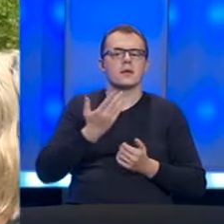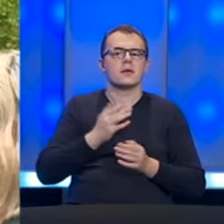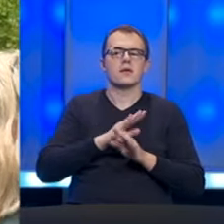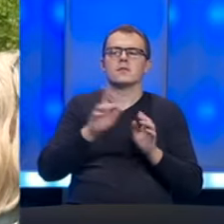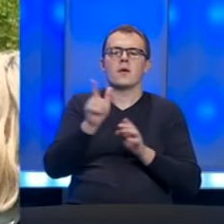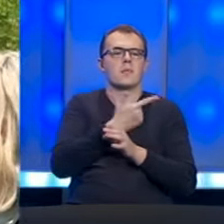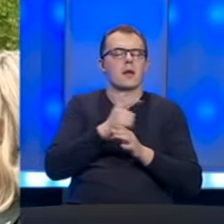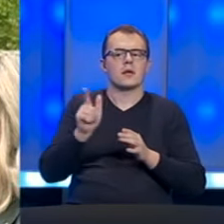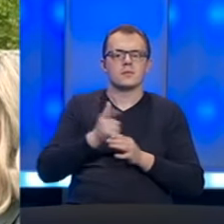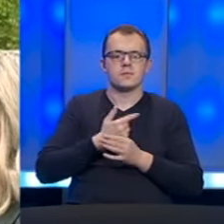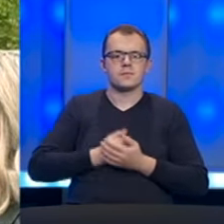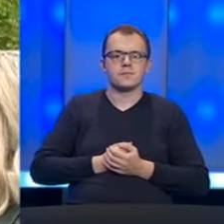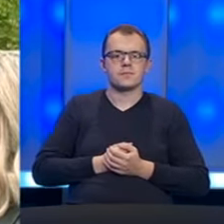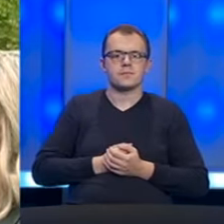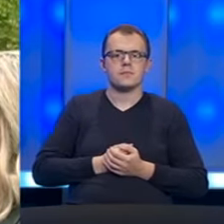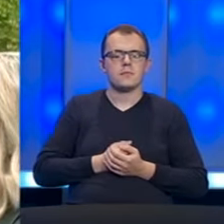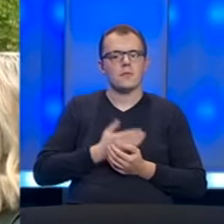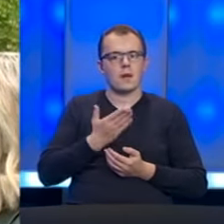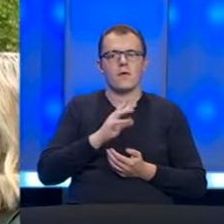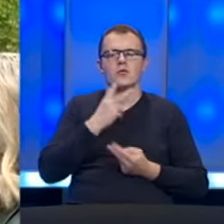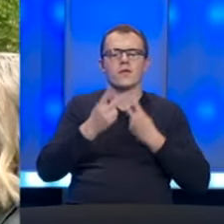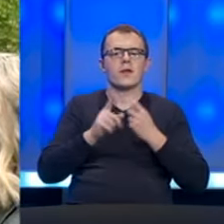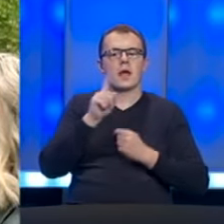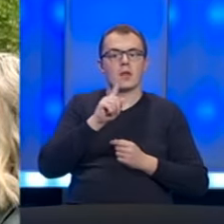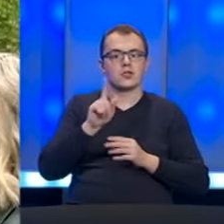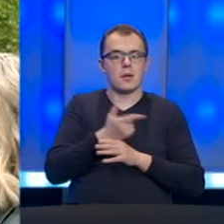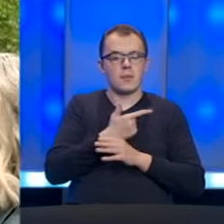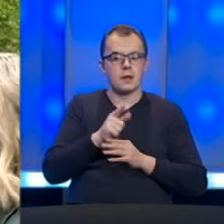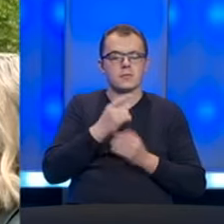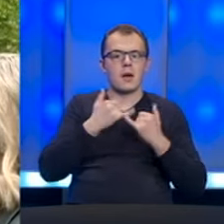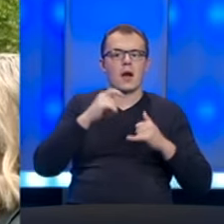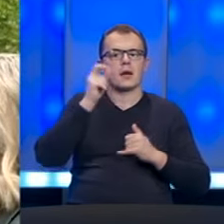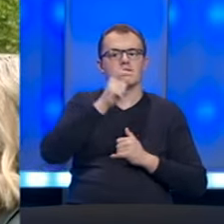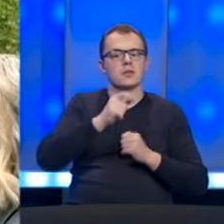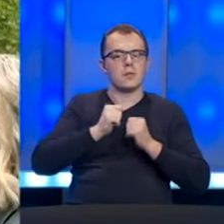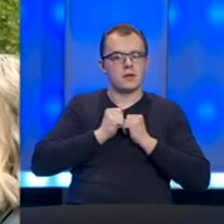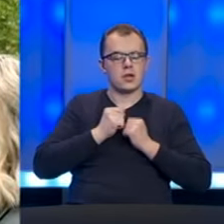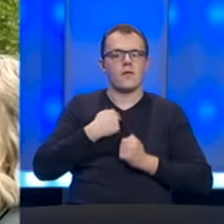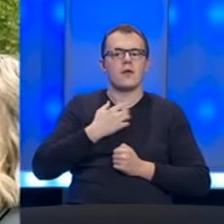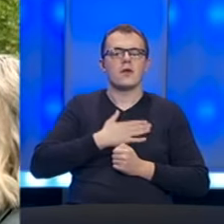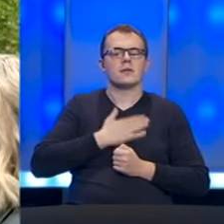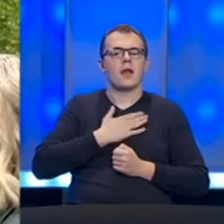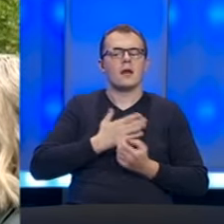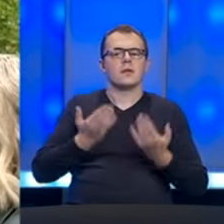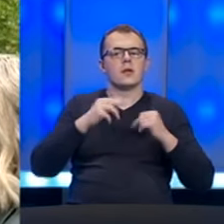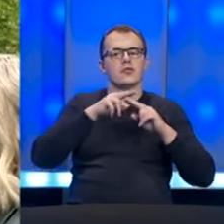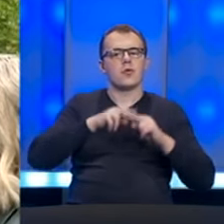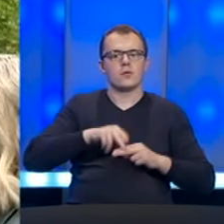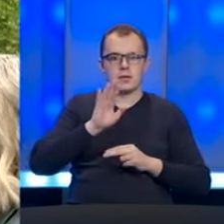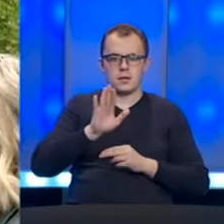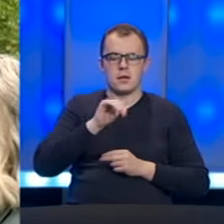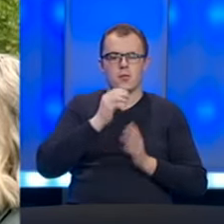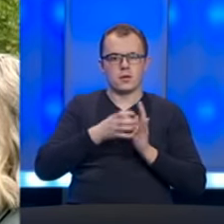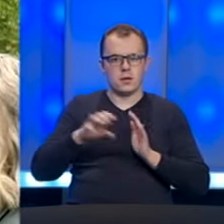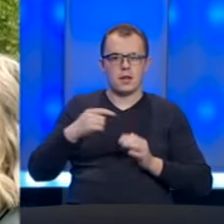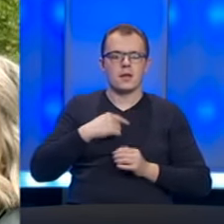prazna. Evo, kao što smo vidjeli, Ilinčica je prazna, građani se pridržavaju i ja se nadam da će ostati tako i